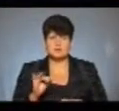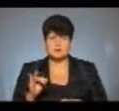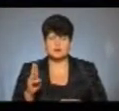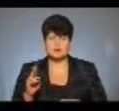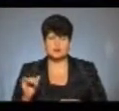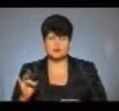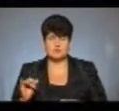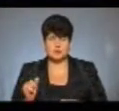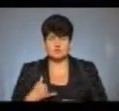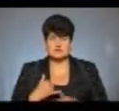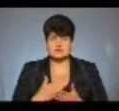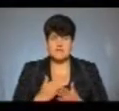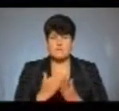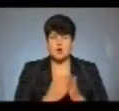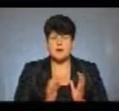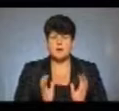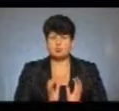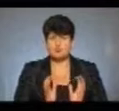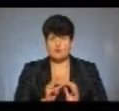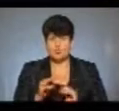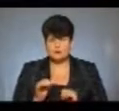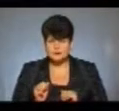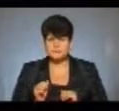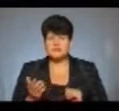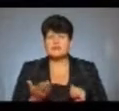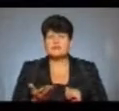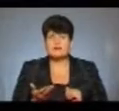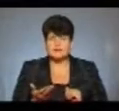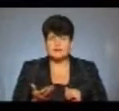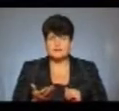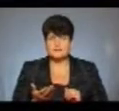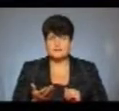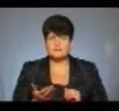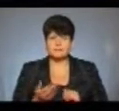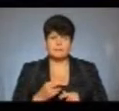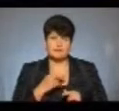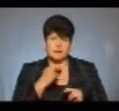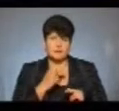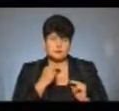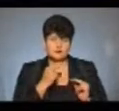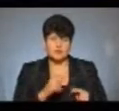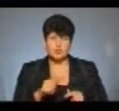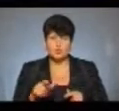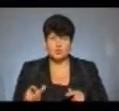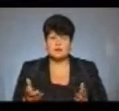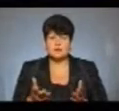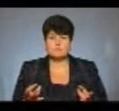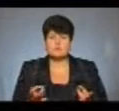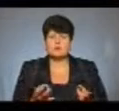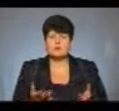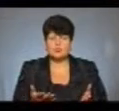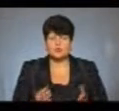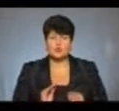діє програма «Турбота», яка власне зосереджена на підтримці людям, які